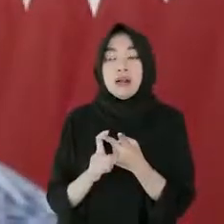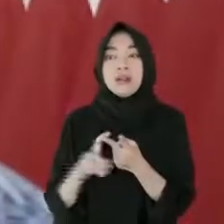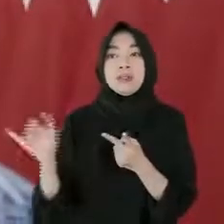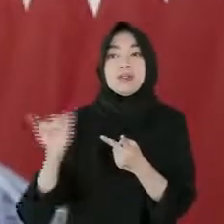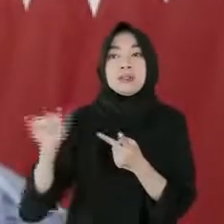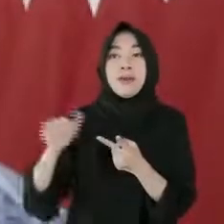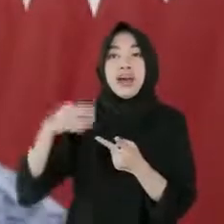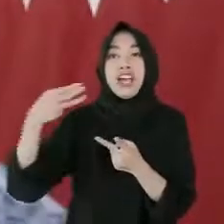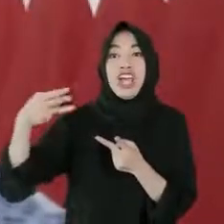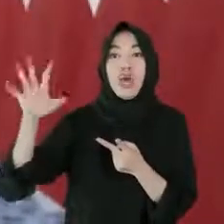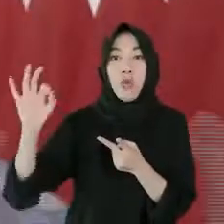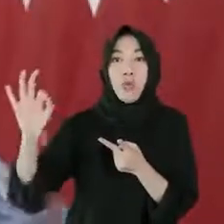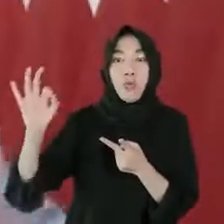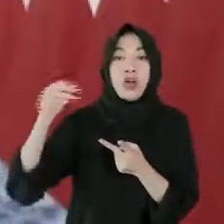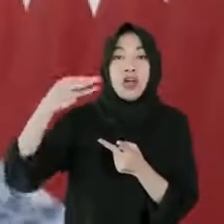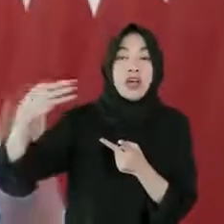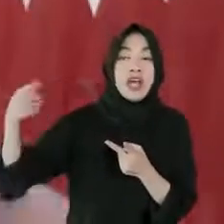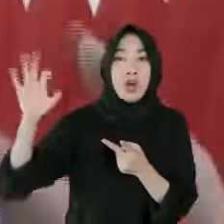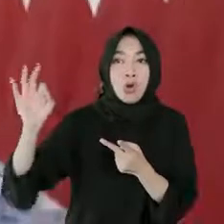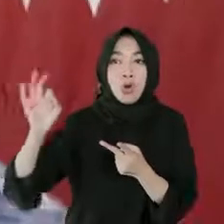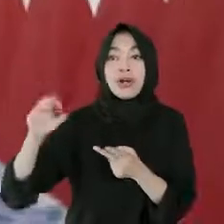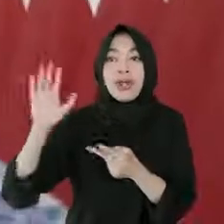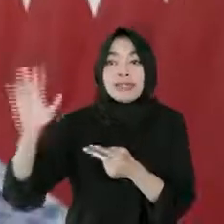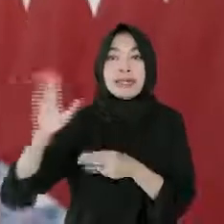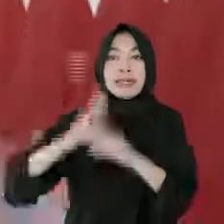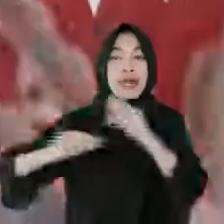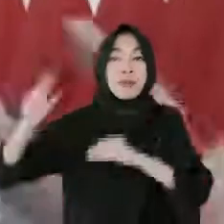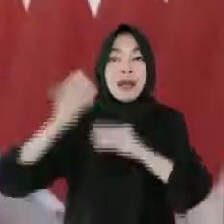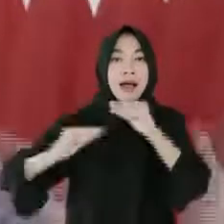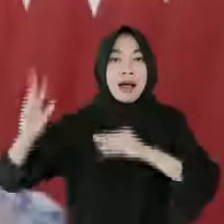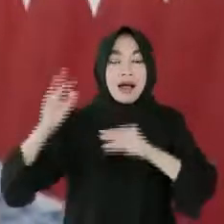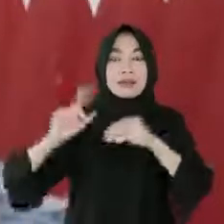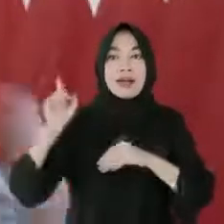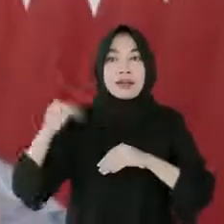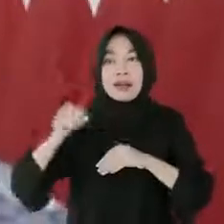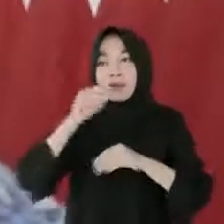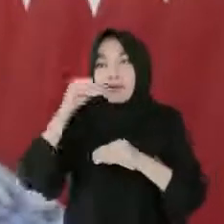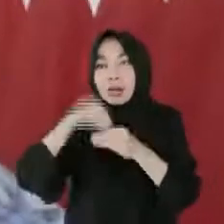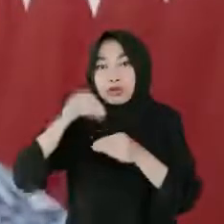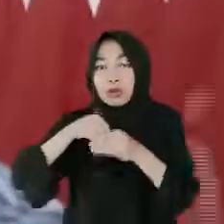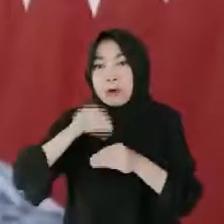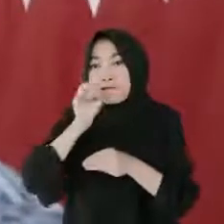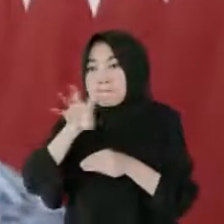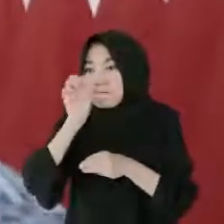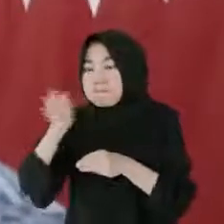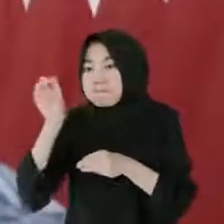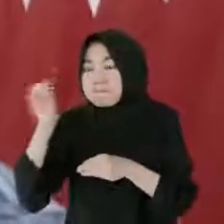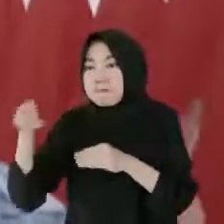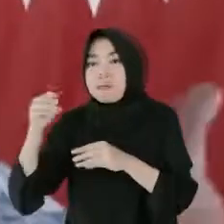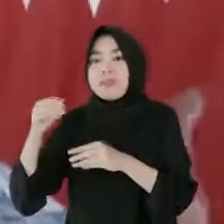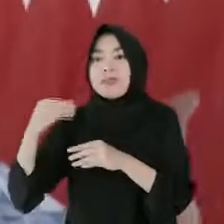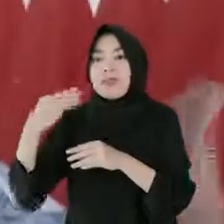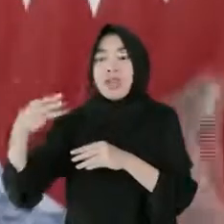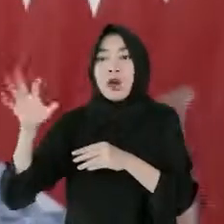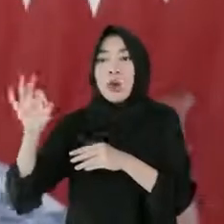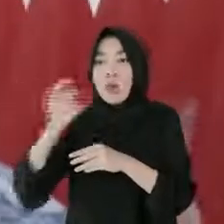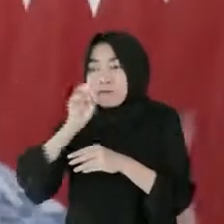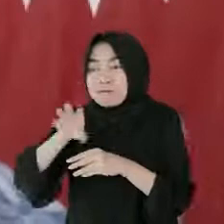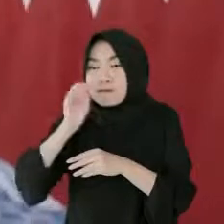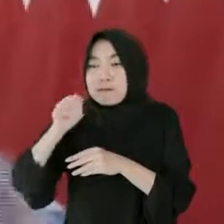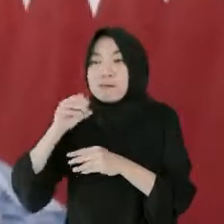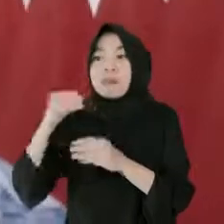rapat dengan io disana memberikan masukan-masukan dan masukan bagi iioto tentu